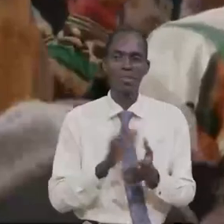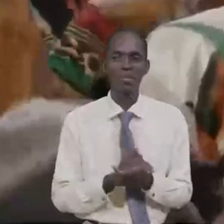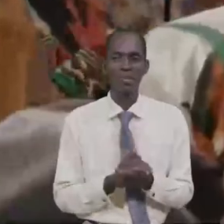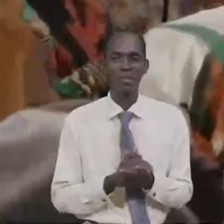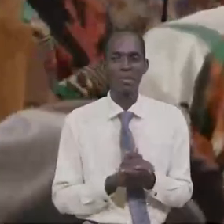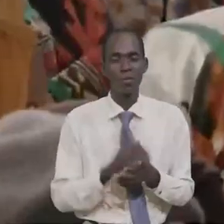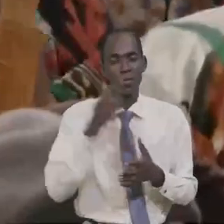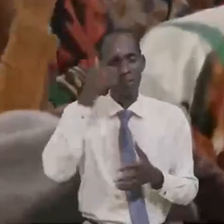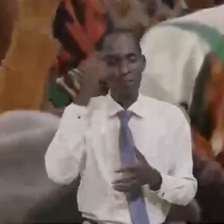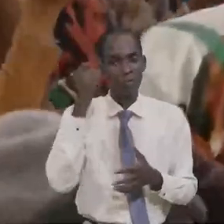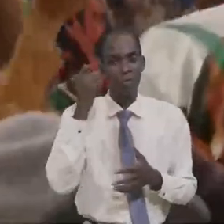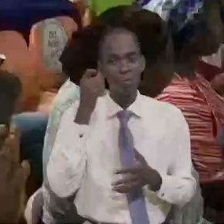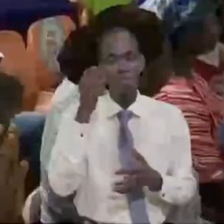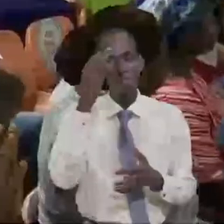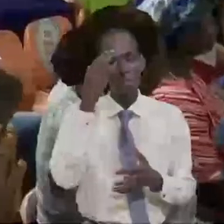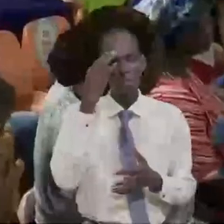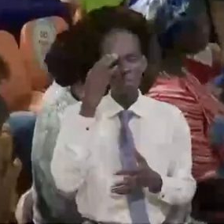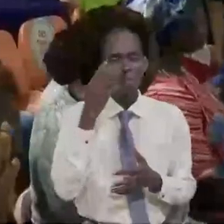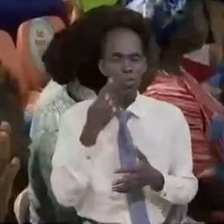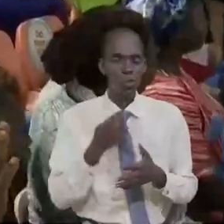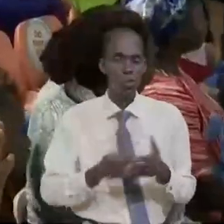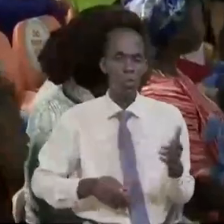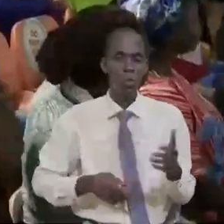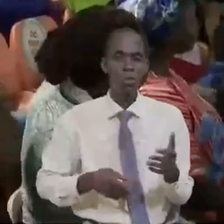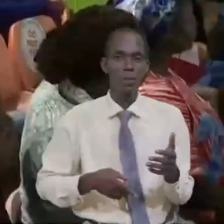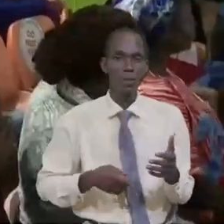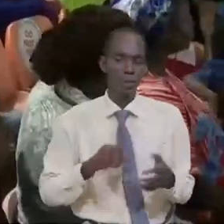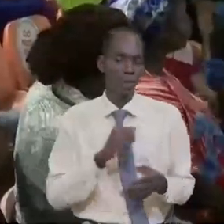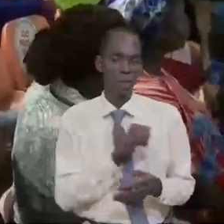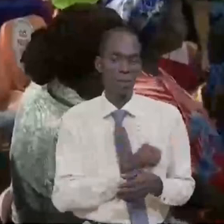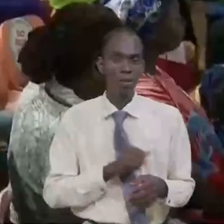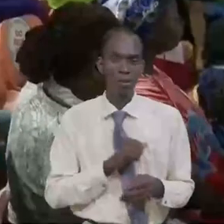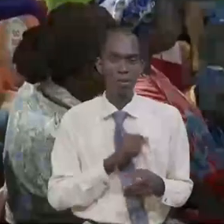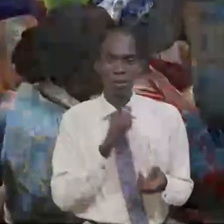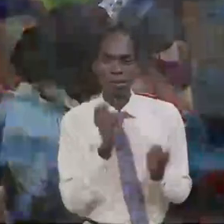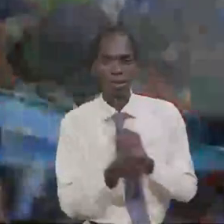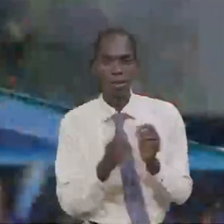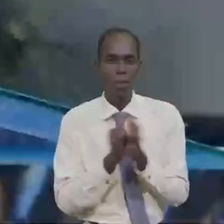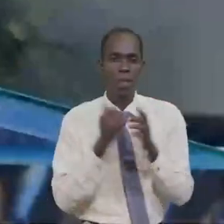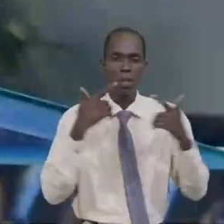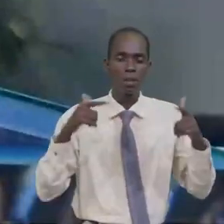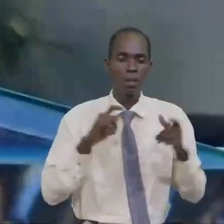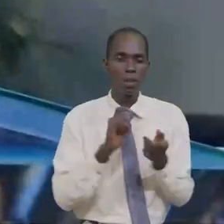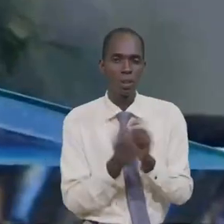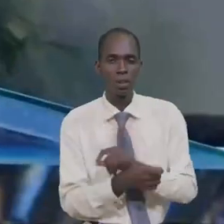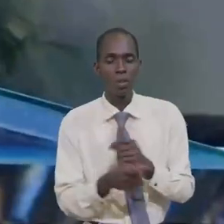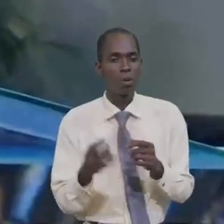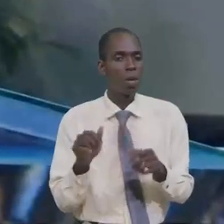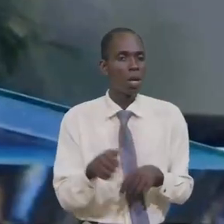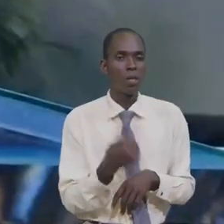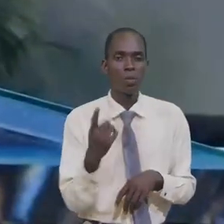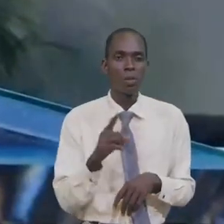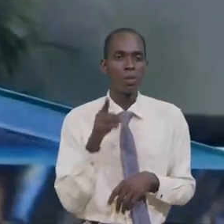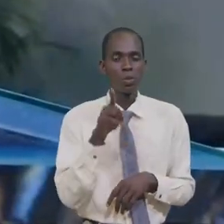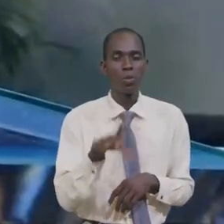parce que une fois que cette attitude change ce langage change sa disposition change parle tout tu te